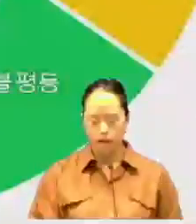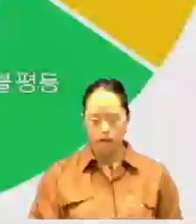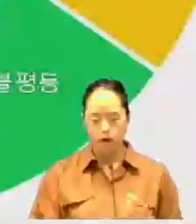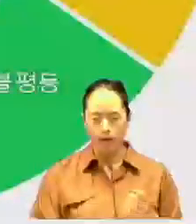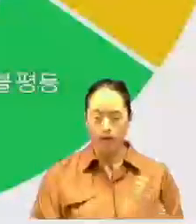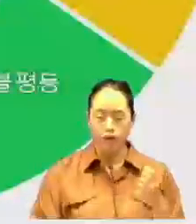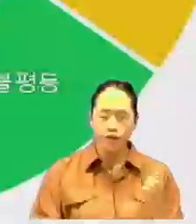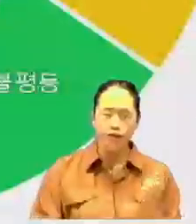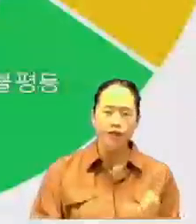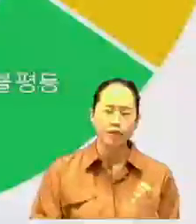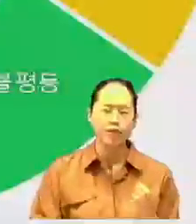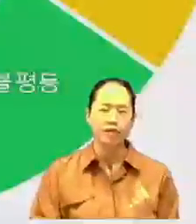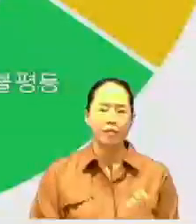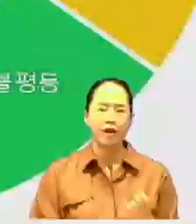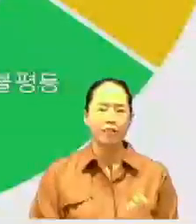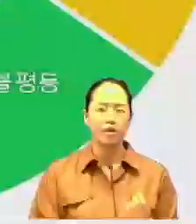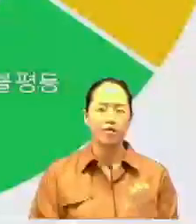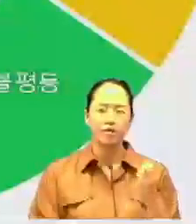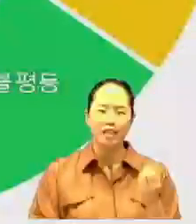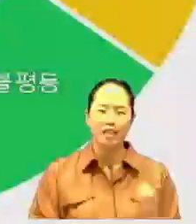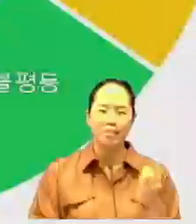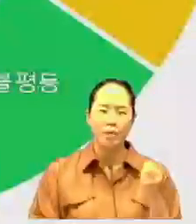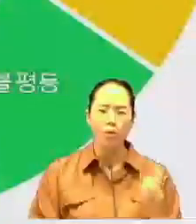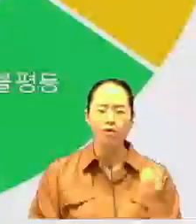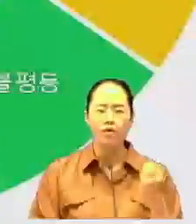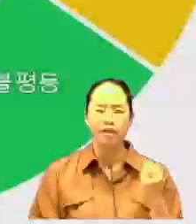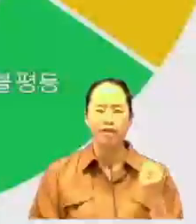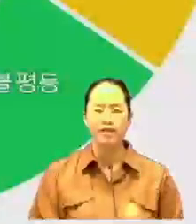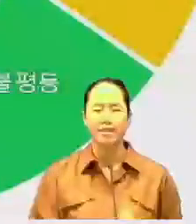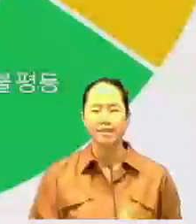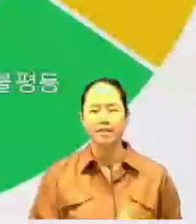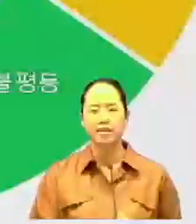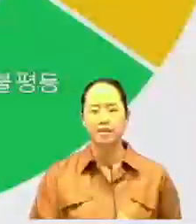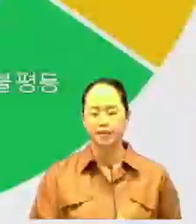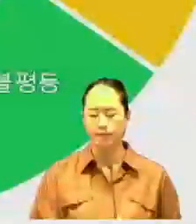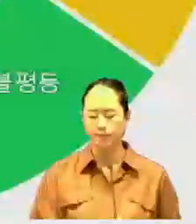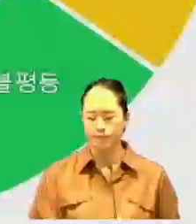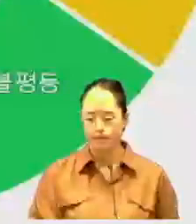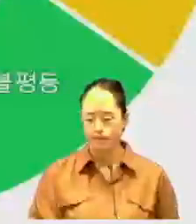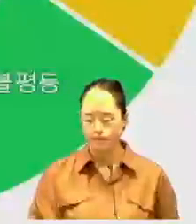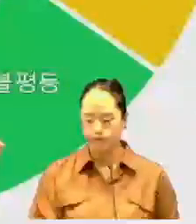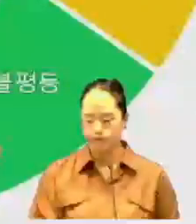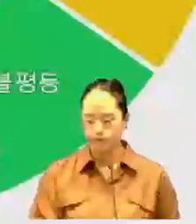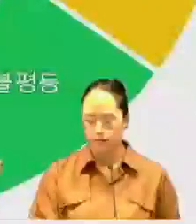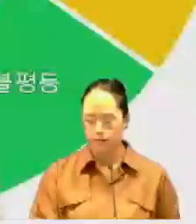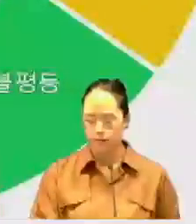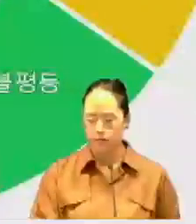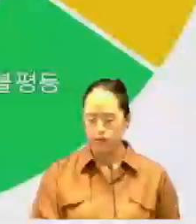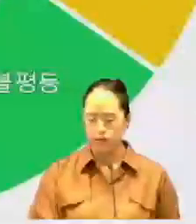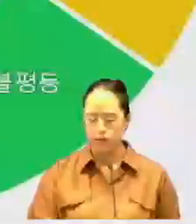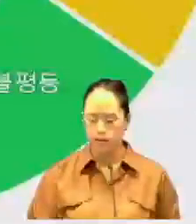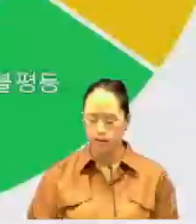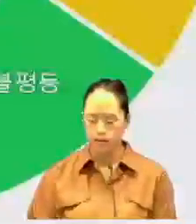这就是为什么这个圣经的真实性是对我们来说是非常重要的，需要辩论的。